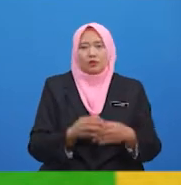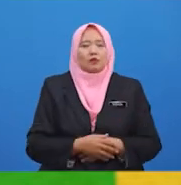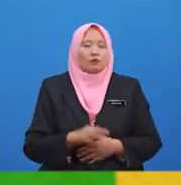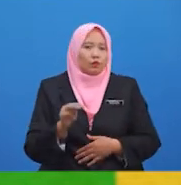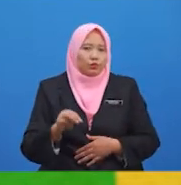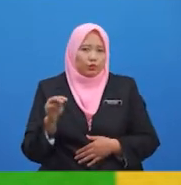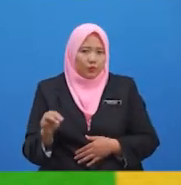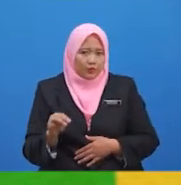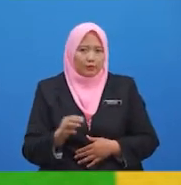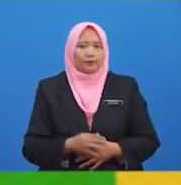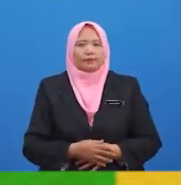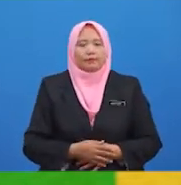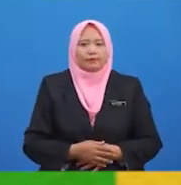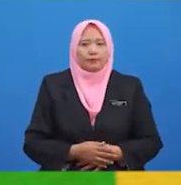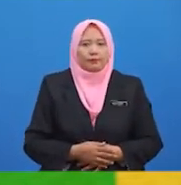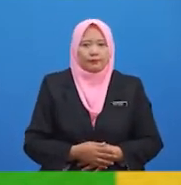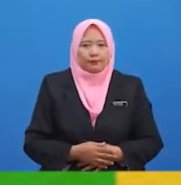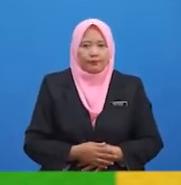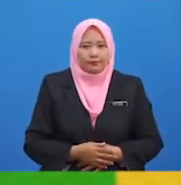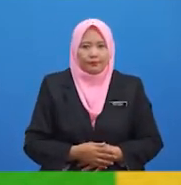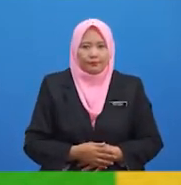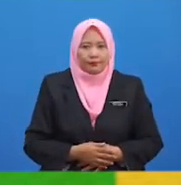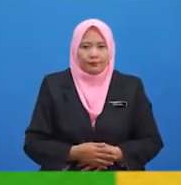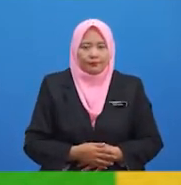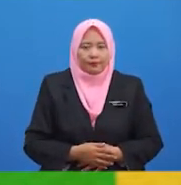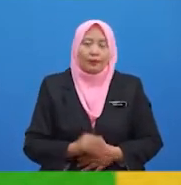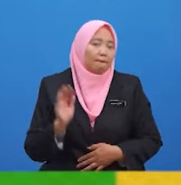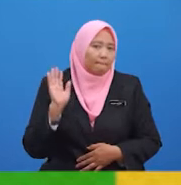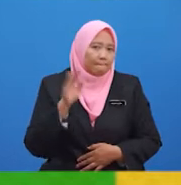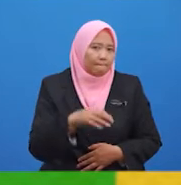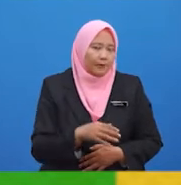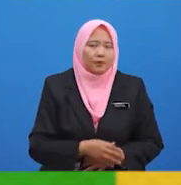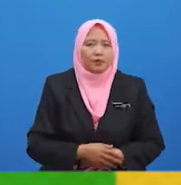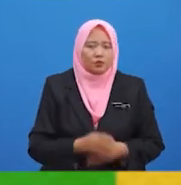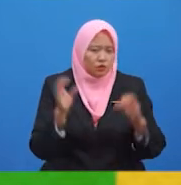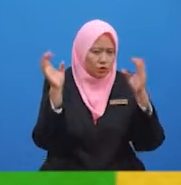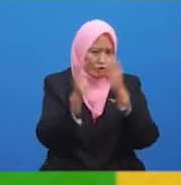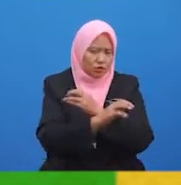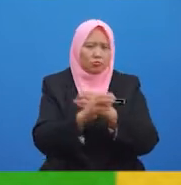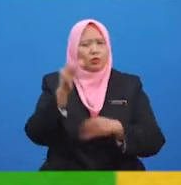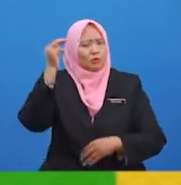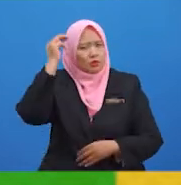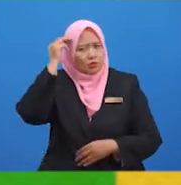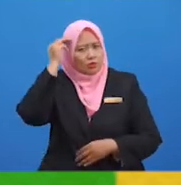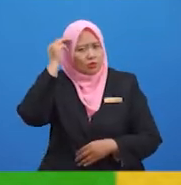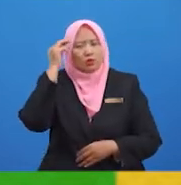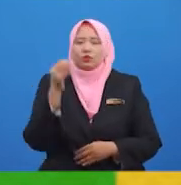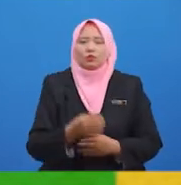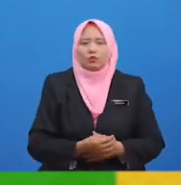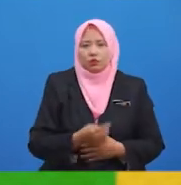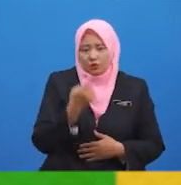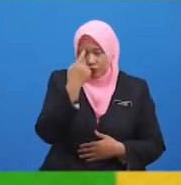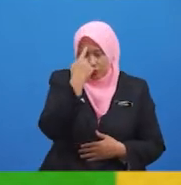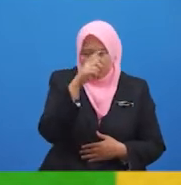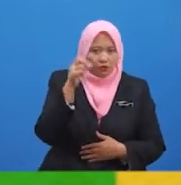yang baru kita bincangkan tadi? Mari kita mencabar minda bagi memantapkan kefahaman tentang